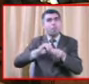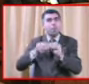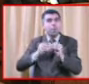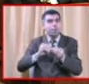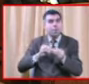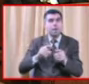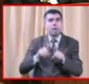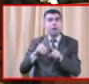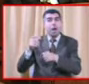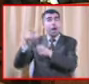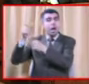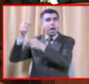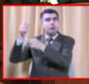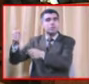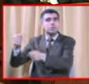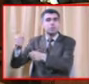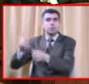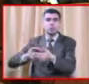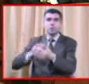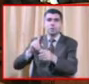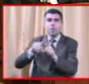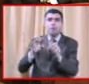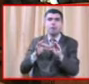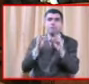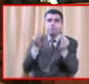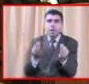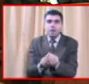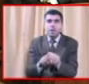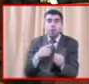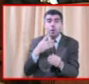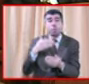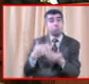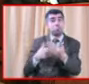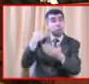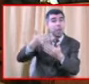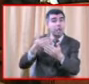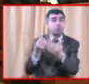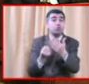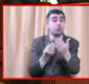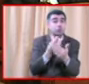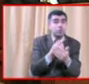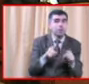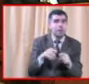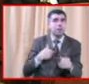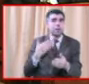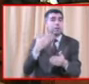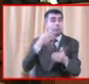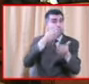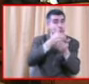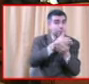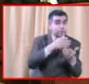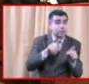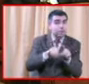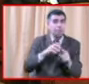الشهداء وخلقات إيجابيات على مستوى المخزون المائي. خصنا نشوفوا المستقبل. سيد الوزير، أنا كنت في المنطقة ديال ميدلت وديال